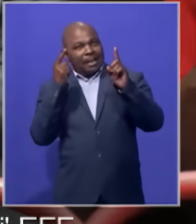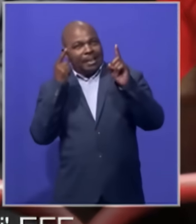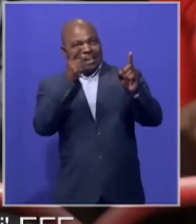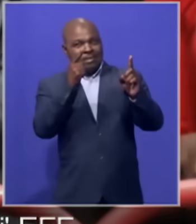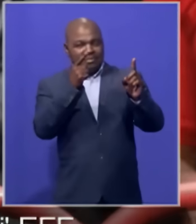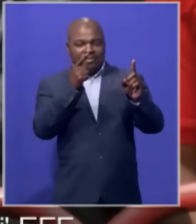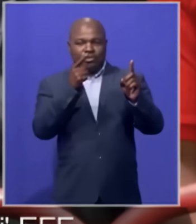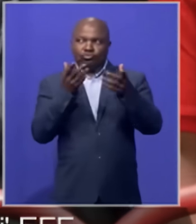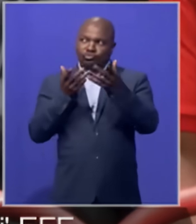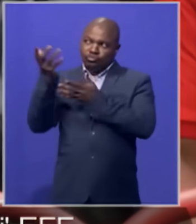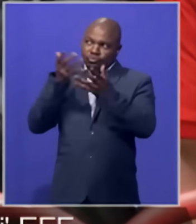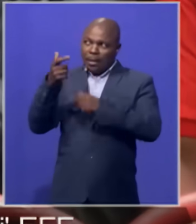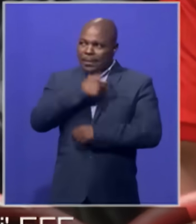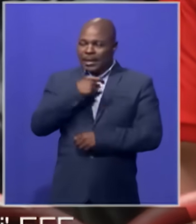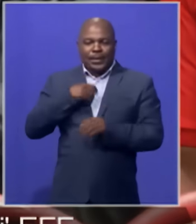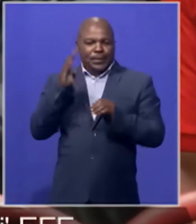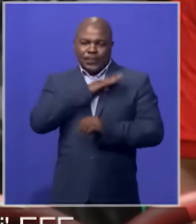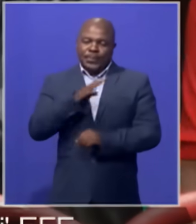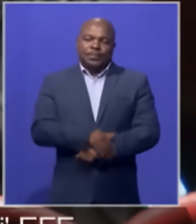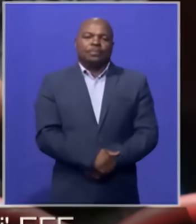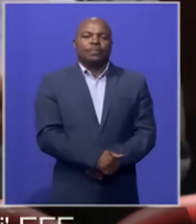boledišana le mopresidente.